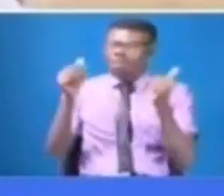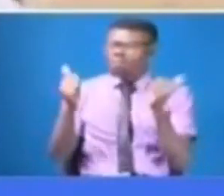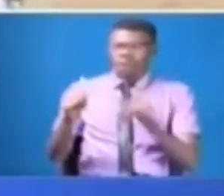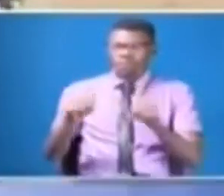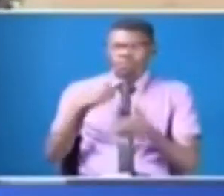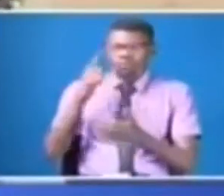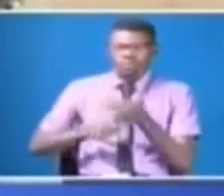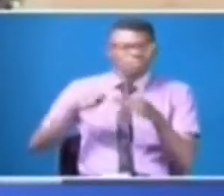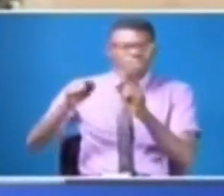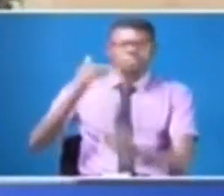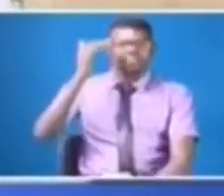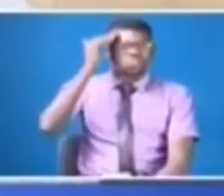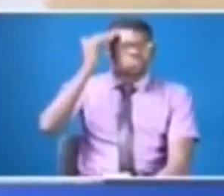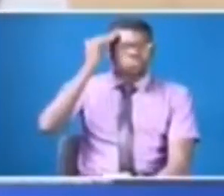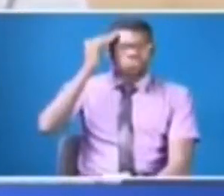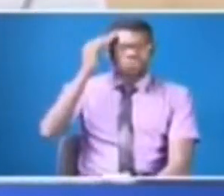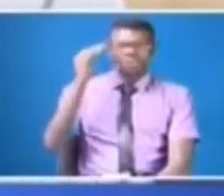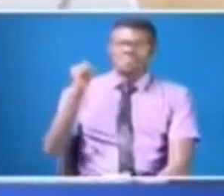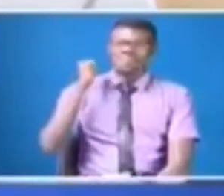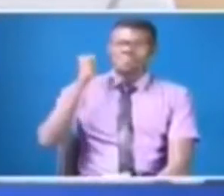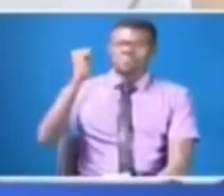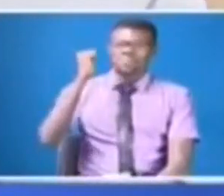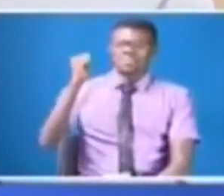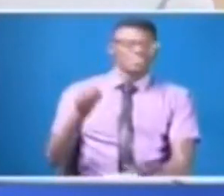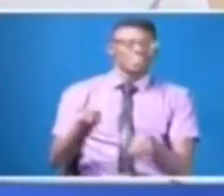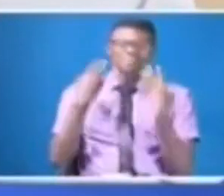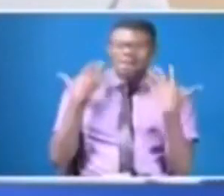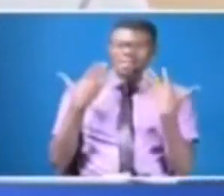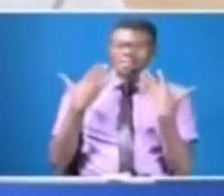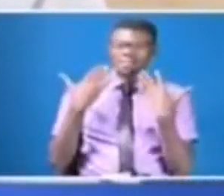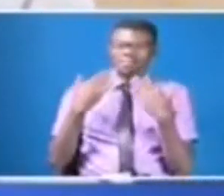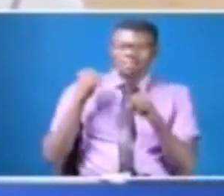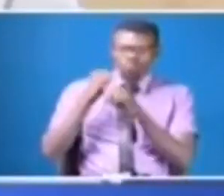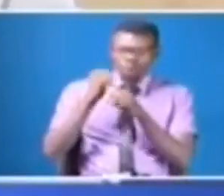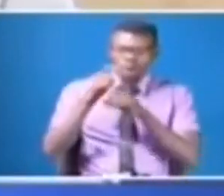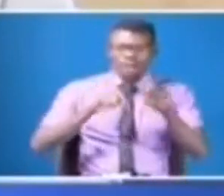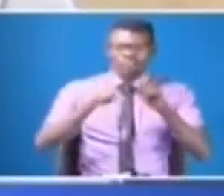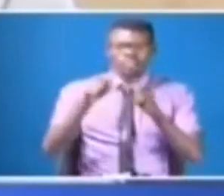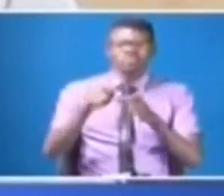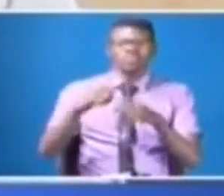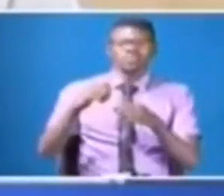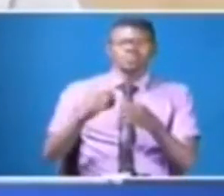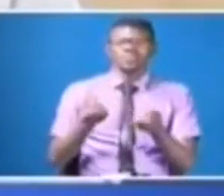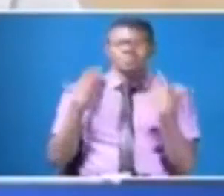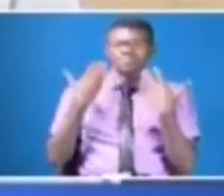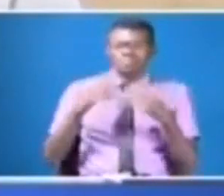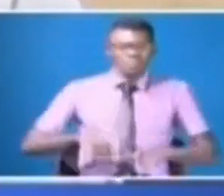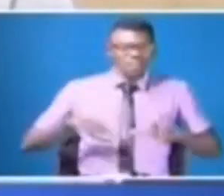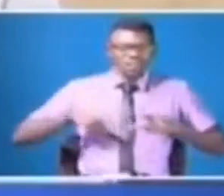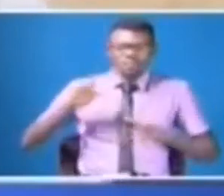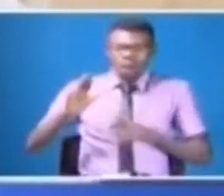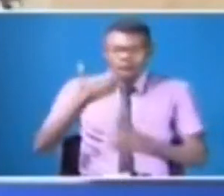yeye anajua. Yeye ni mwanasiasa, yeye ni mtu ambaye amefanya administration. Hakuna maisha yake ambayo